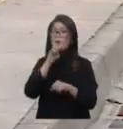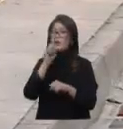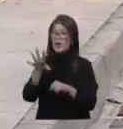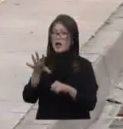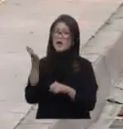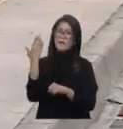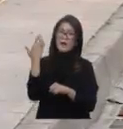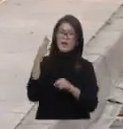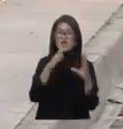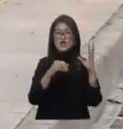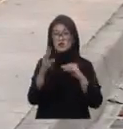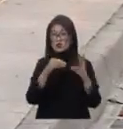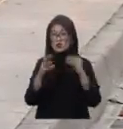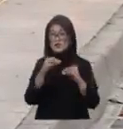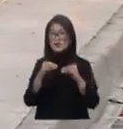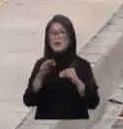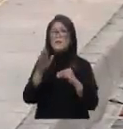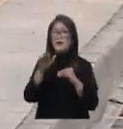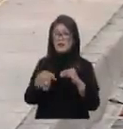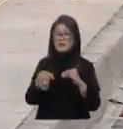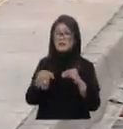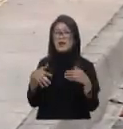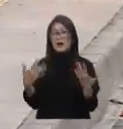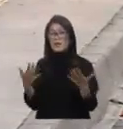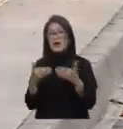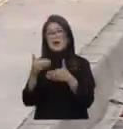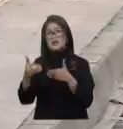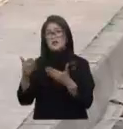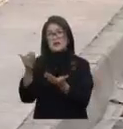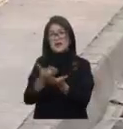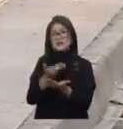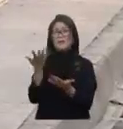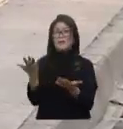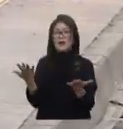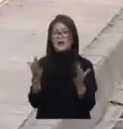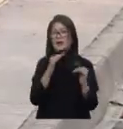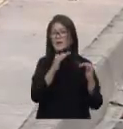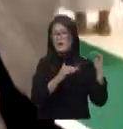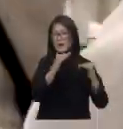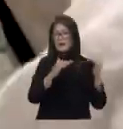19 Januari 2023 yang lalu. Lantas, apa penyebabnya?